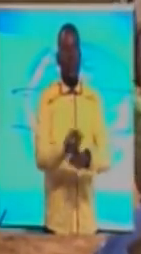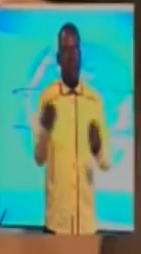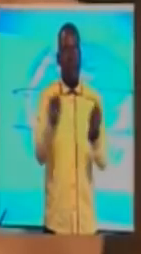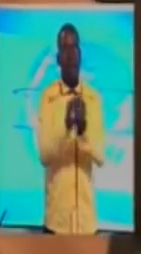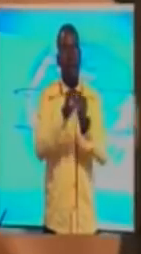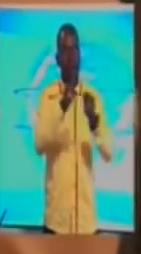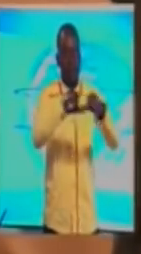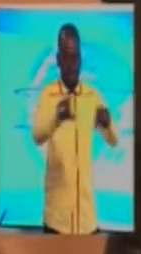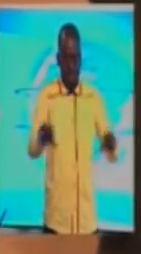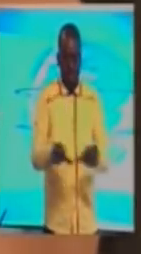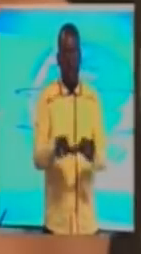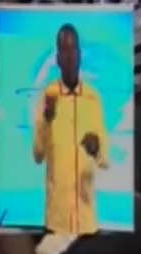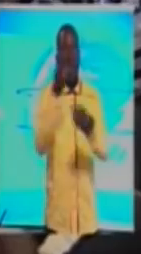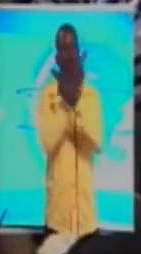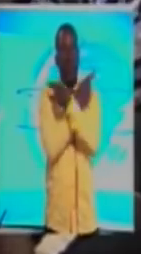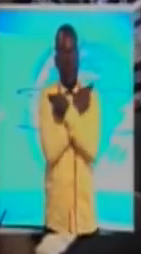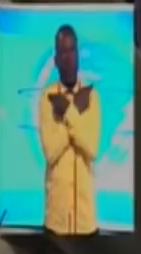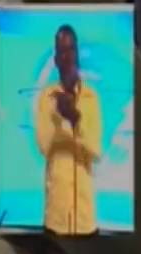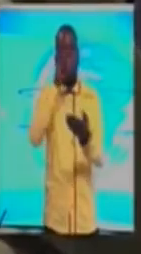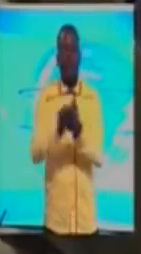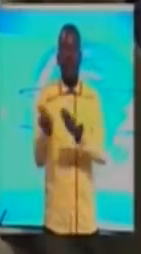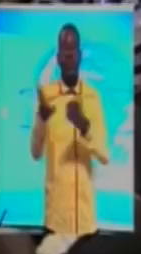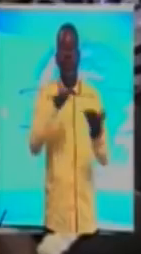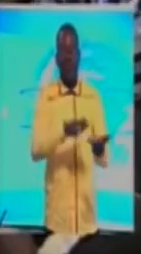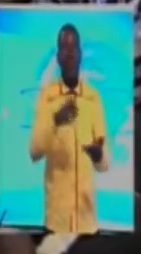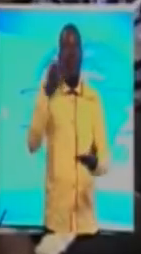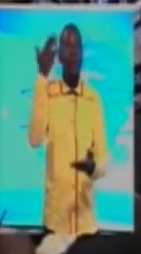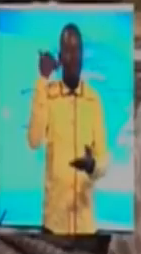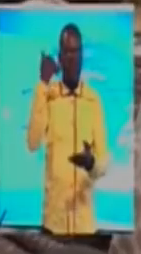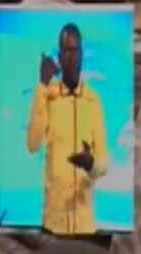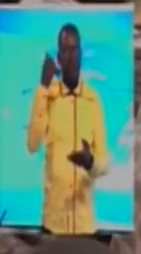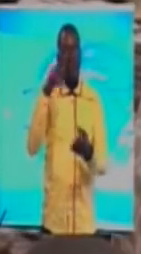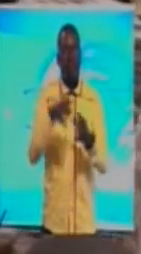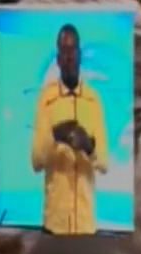endroit où reposent les devanciers, les prédécesseurs au trône.